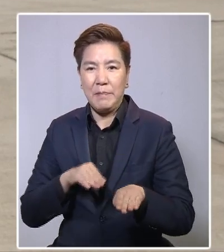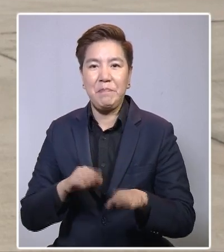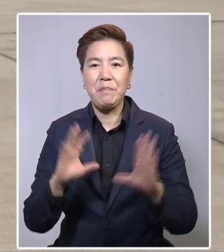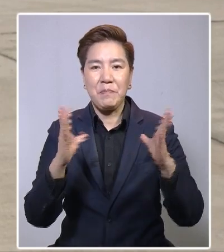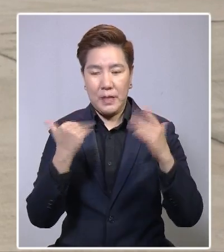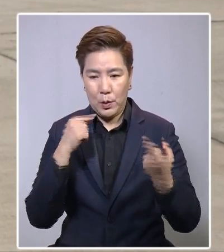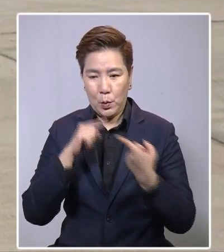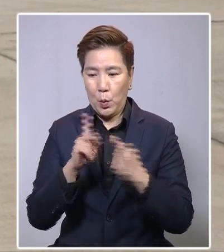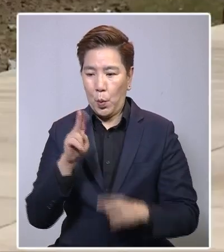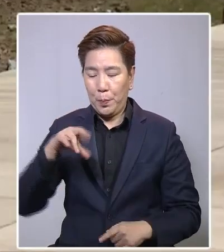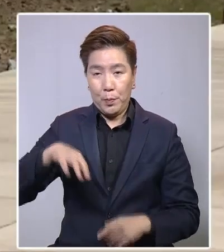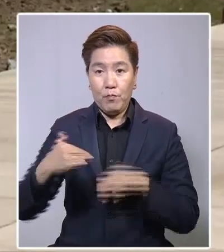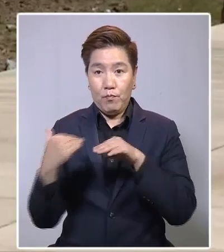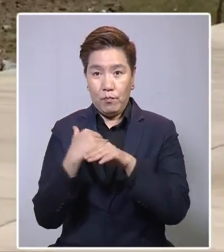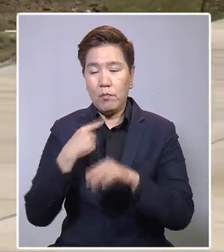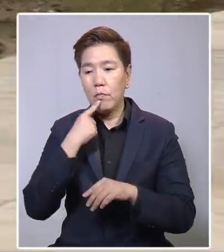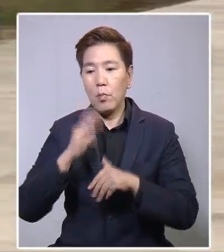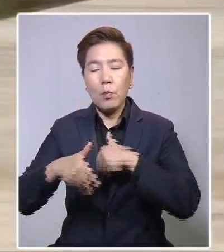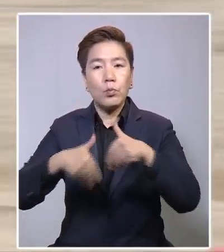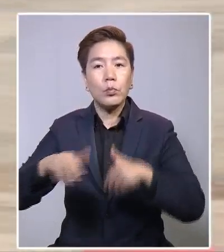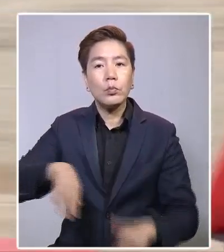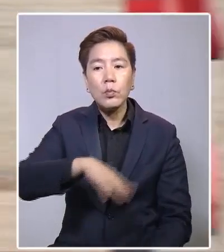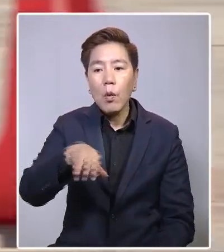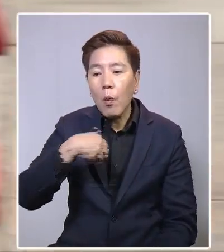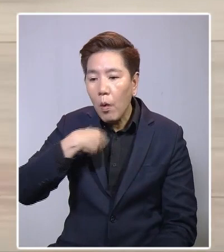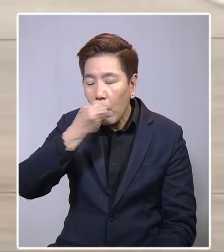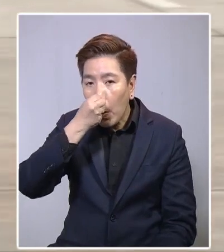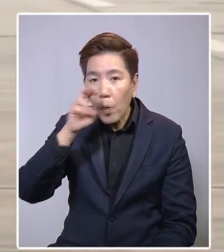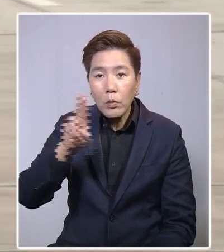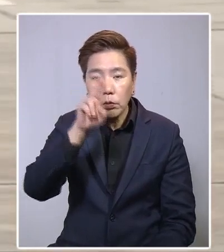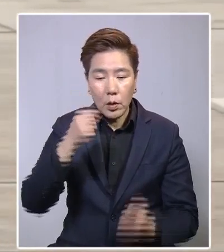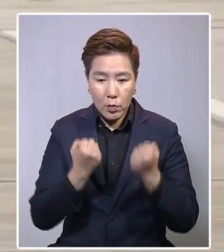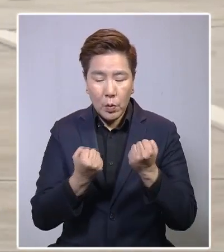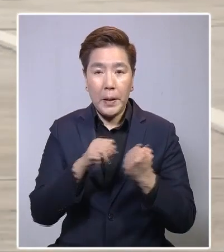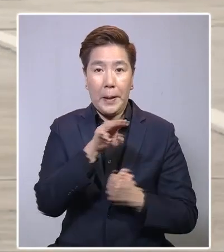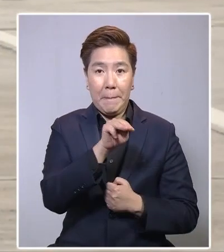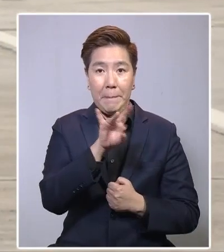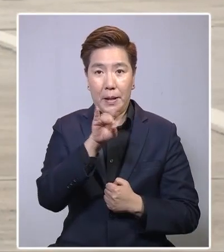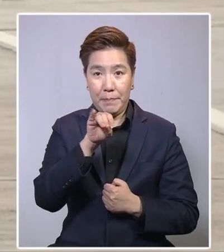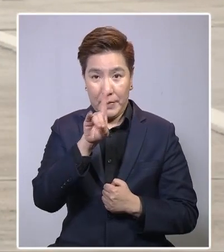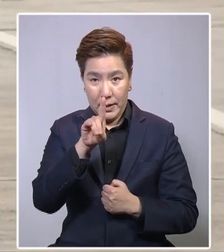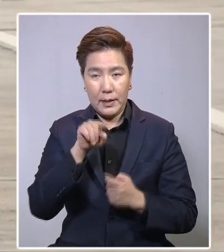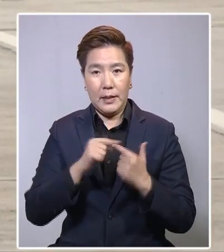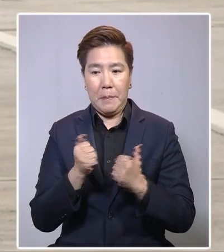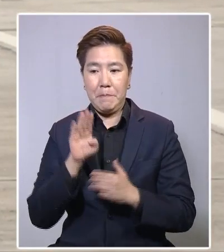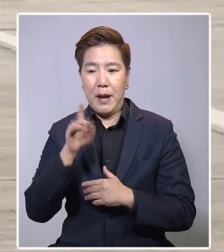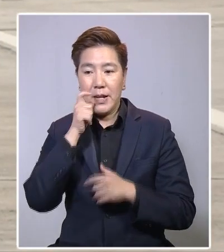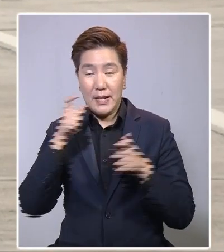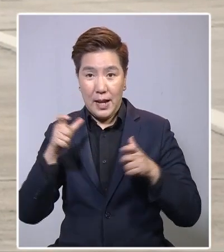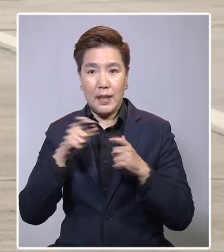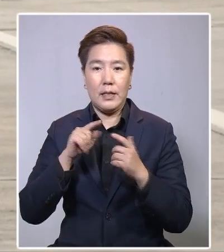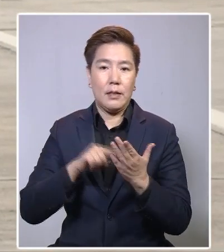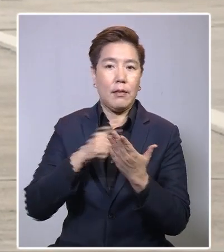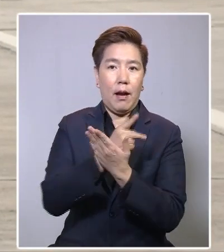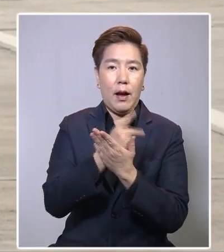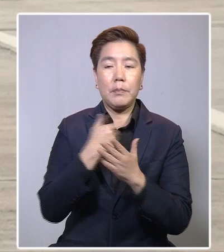โดยกรมทางหลวงเปิดให้ประชาชนได้ทดลองใช้บริการมอเตอร์เวย์ M81 สายบางใหญ่กาญจนบุรีฟรีช่วงเท